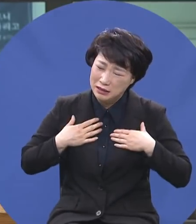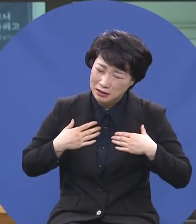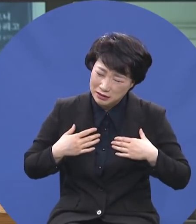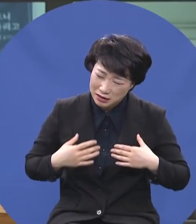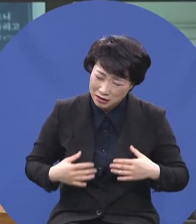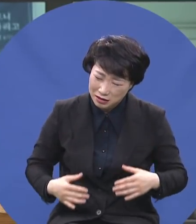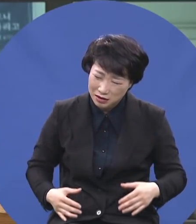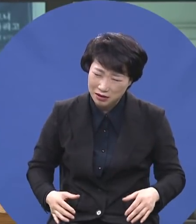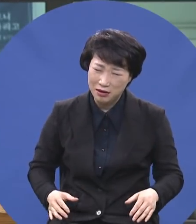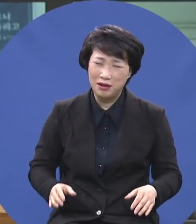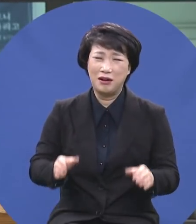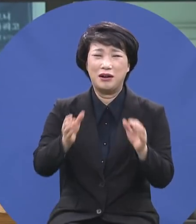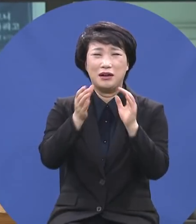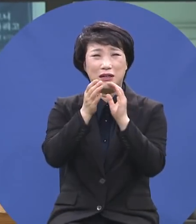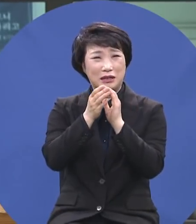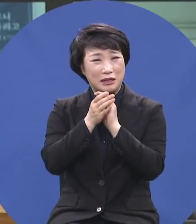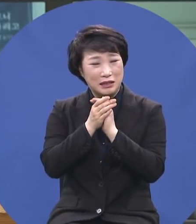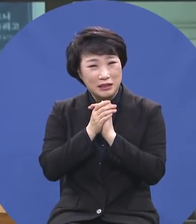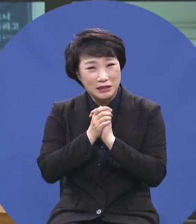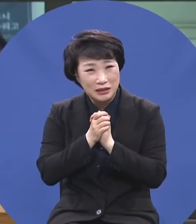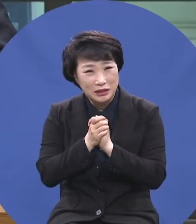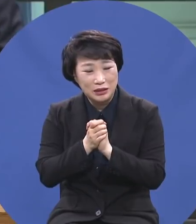지쳐서